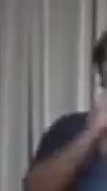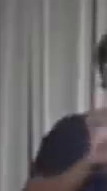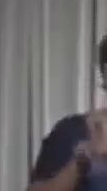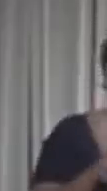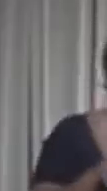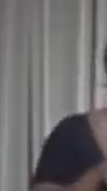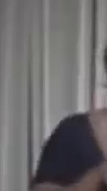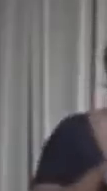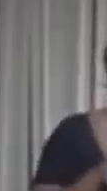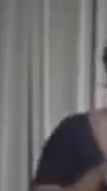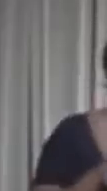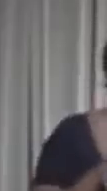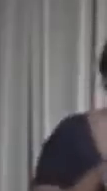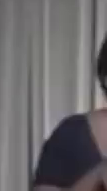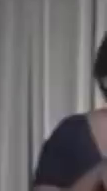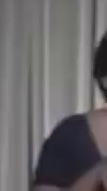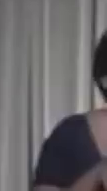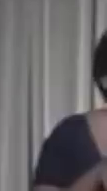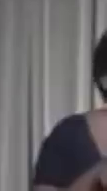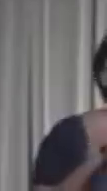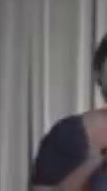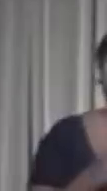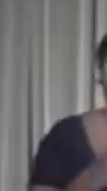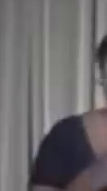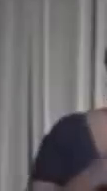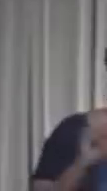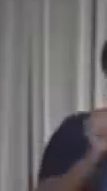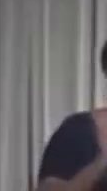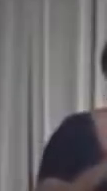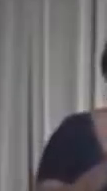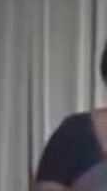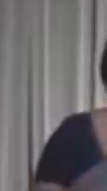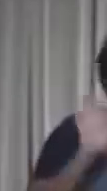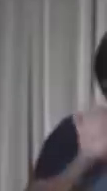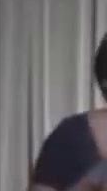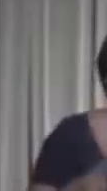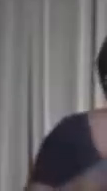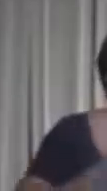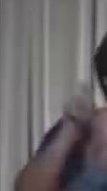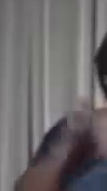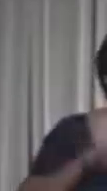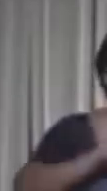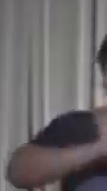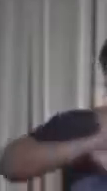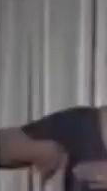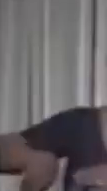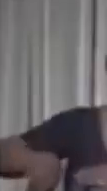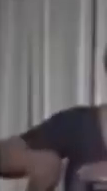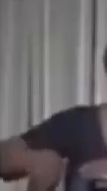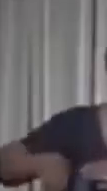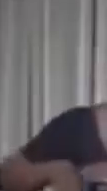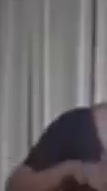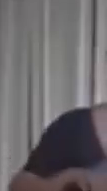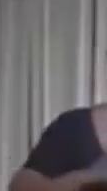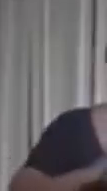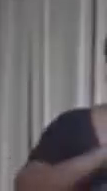காலங்களிலே செயல்பட்டிருக்கிறார்கள். எனவே அவ்வாறானவர்களை எல்லாம் புறந்தள்ளிவிட்டு இந்த நாட்டிலே ஒரு ஒரு நாடு ஒரு சட்டம் என்று